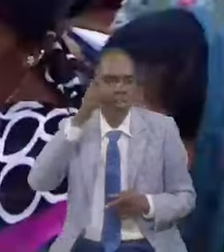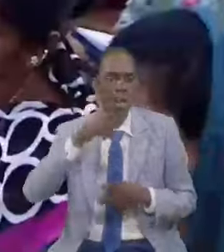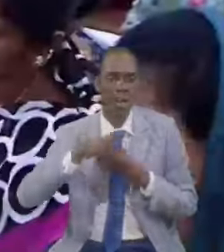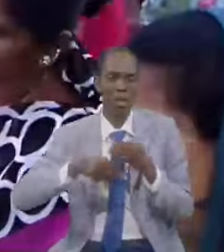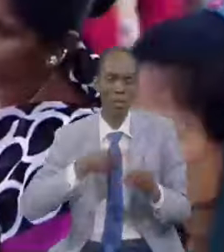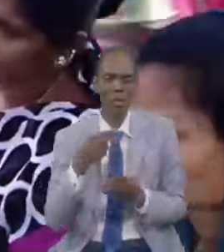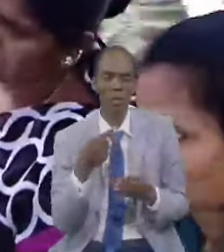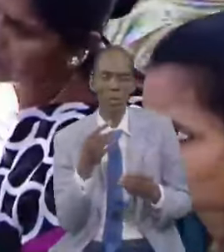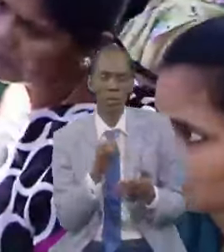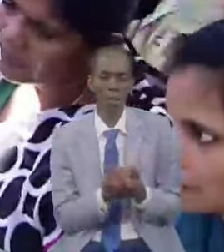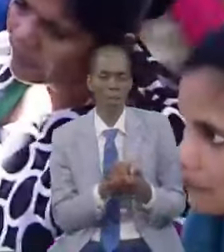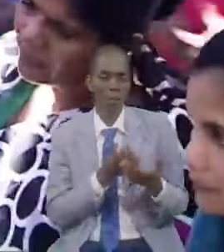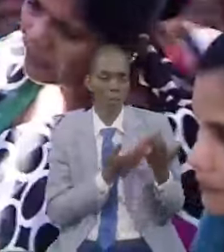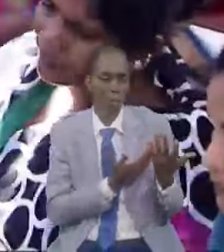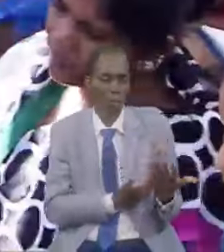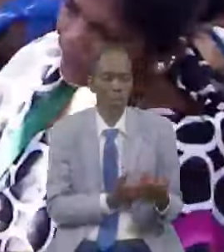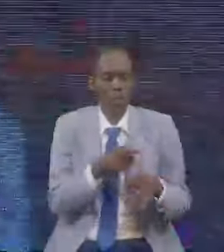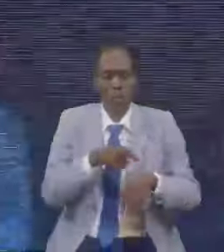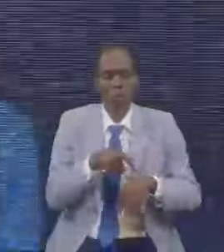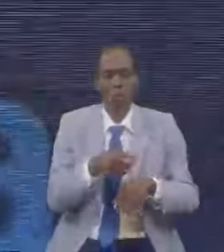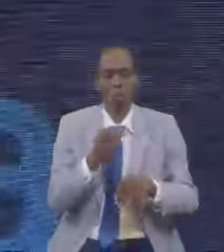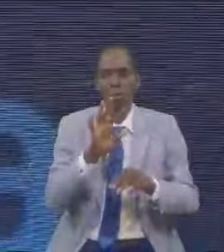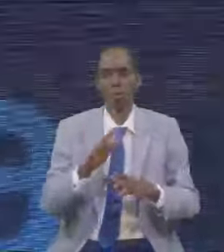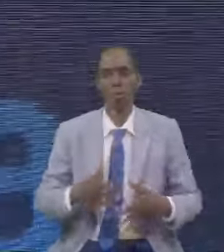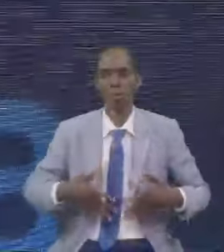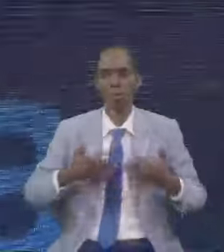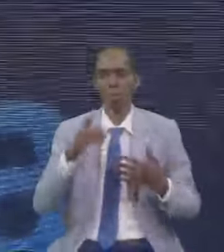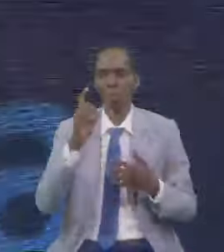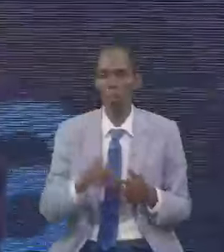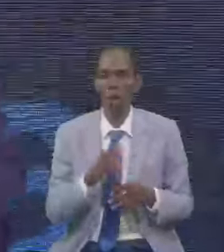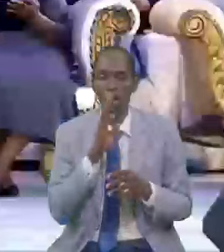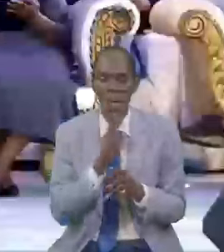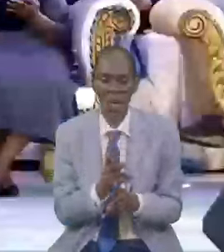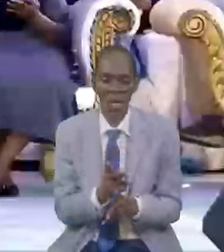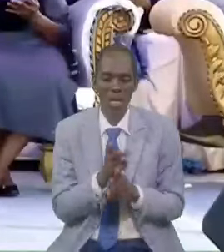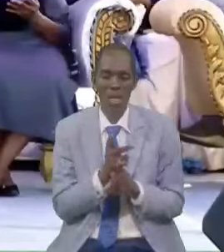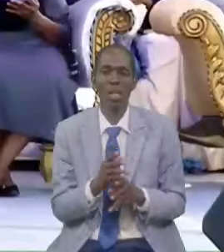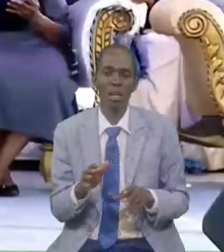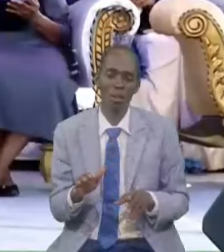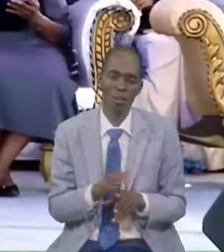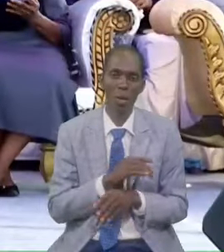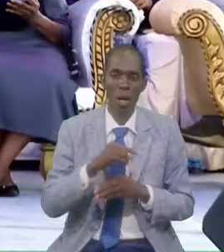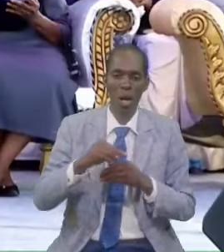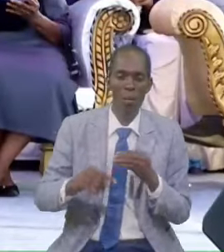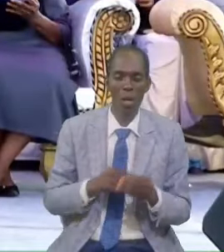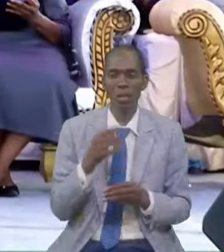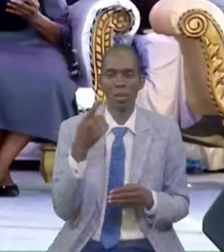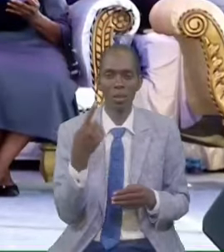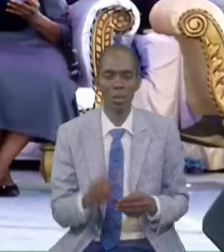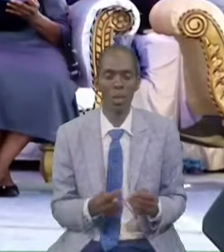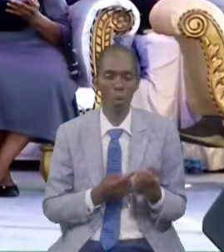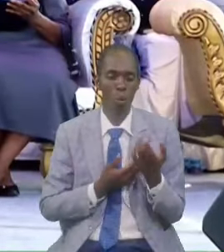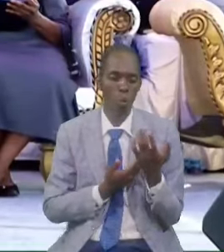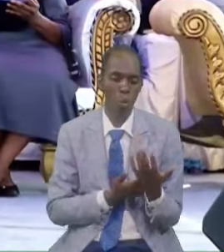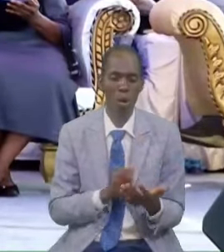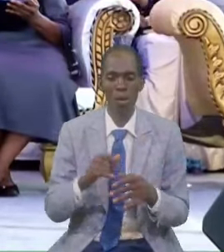ఉన్న సమయాన్ని అర్థం చేసుకోండి. And we're careful about the waiting period. ఆ వేచి ఉన్న సమయాన్ని గురించి జాగ్రత్త వహిస్తున్నాను. What